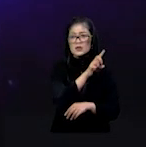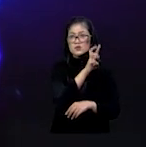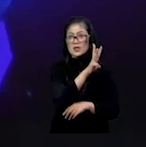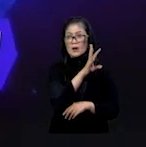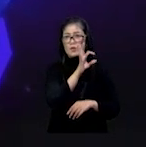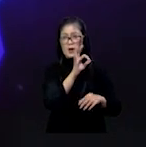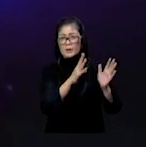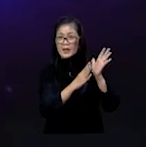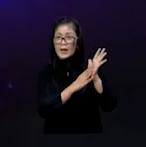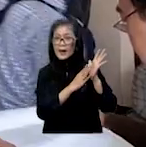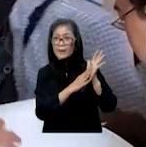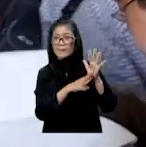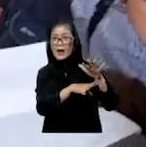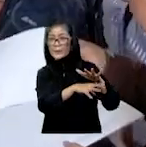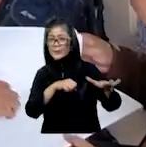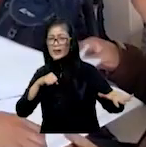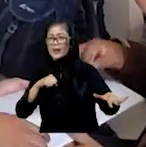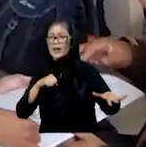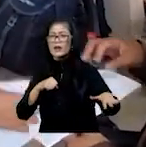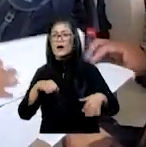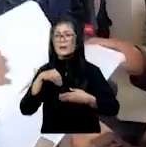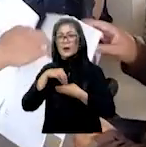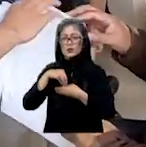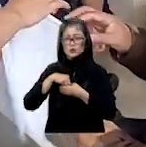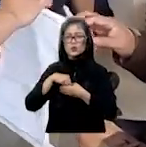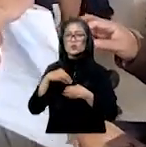miliar rupiah. Dari Jakarta, Rizky Falupi, iNews, melaporkan.